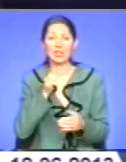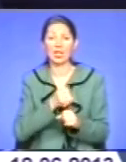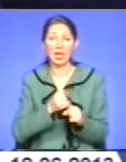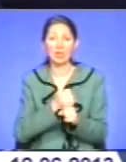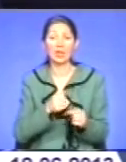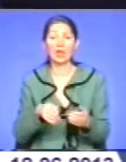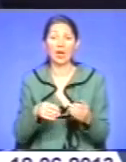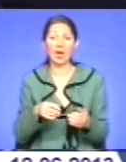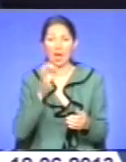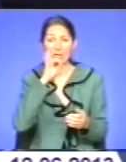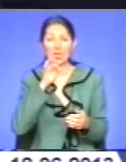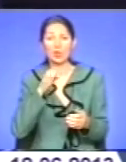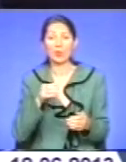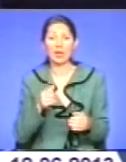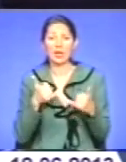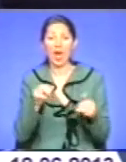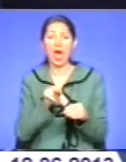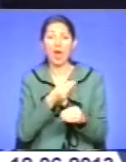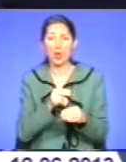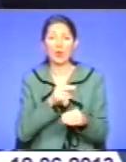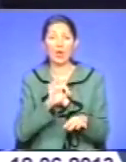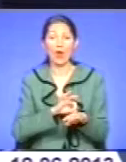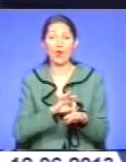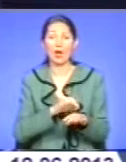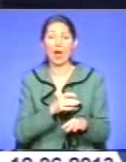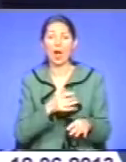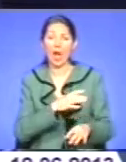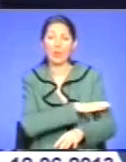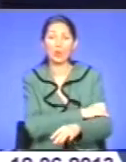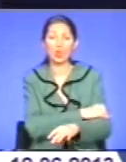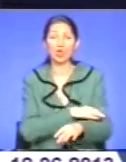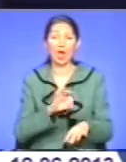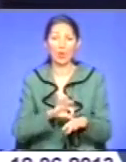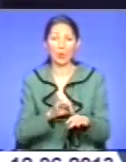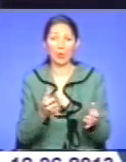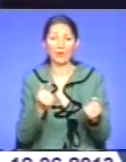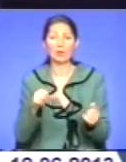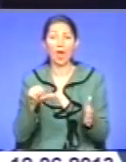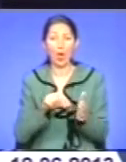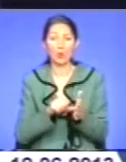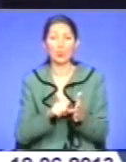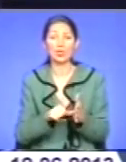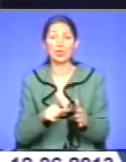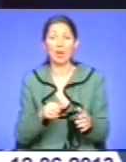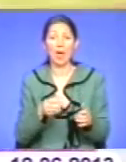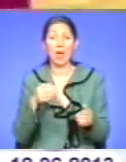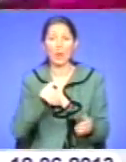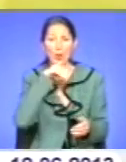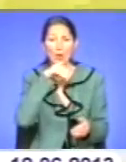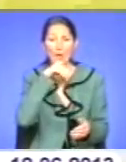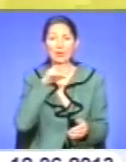хворобою, у якій візьме участь головний позаштатний спеціаліст Міністерства охорони здоров'я України професор Василь Нетяженко.